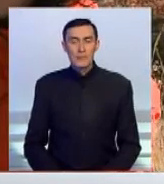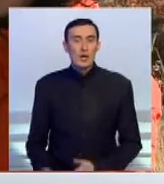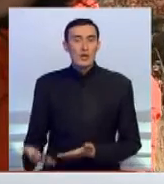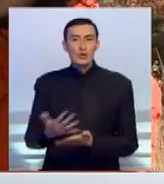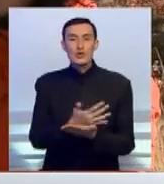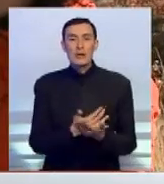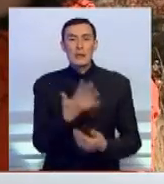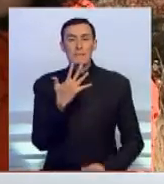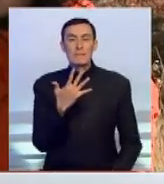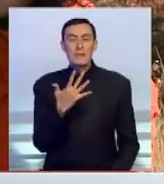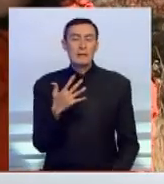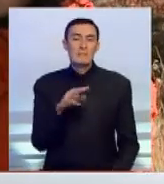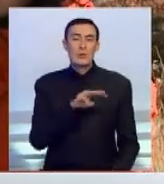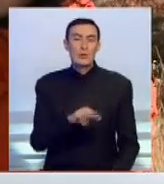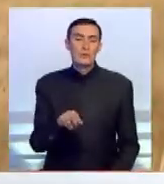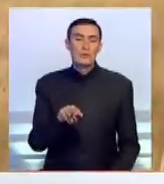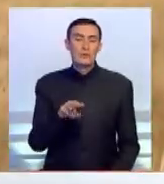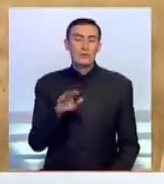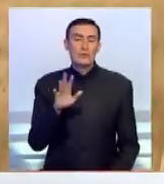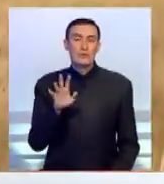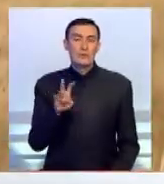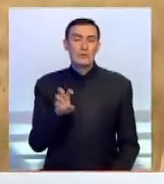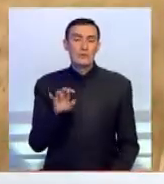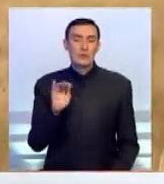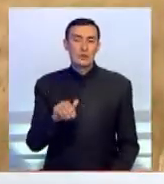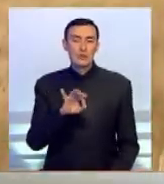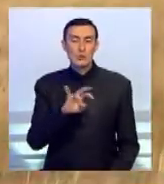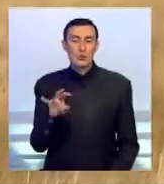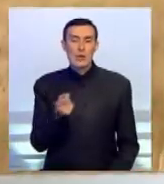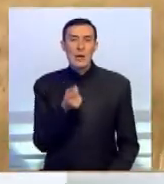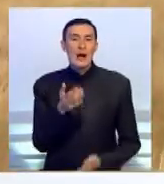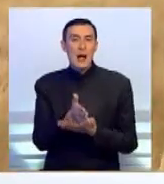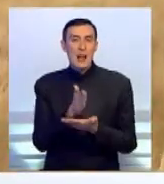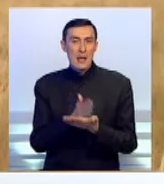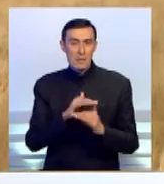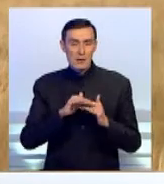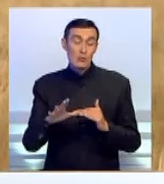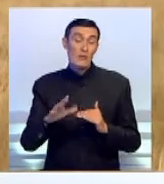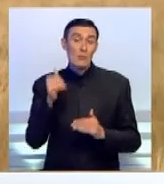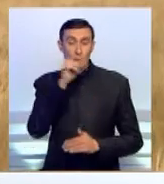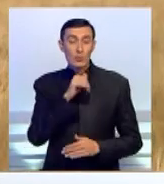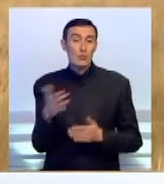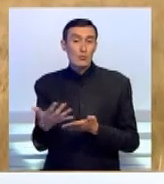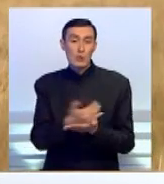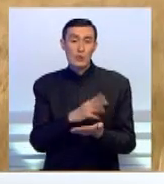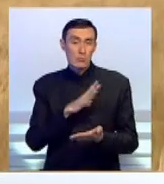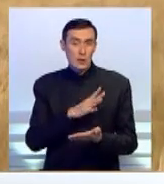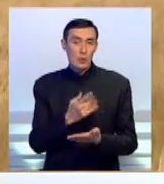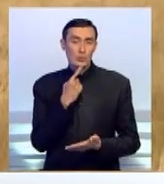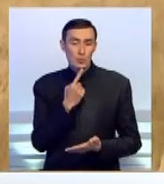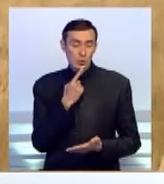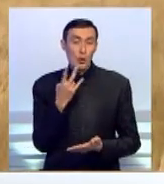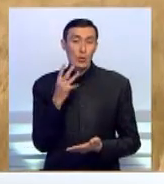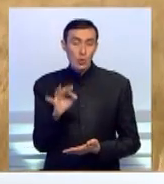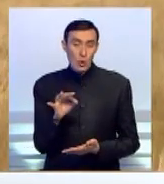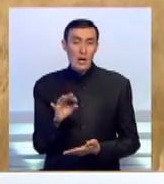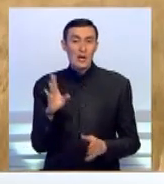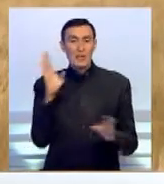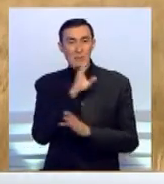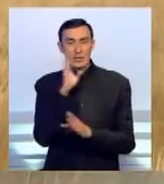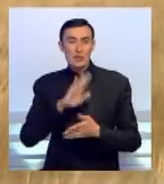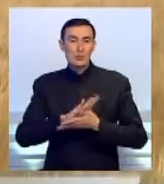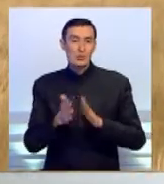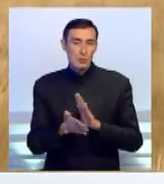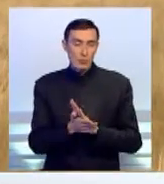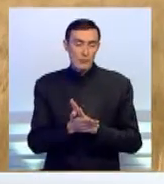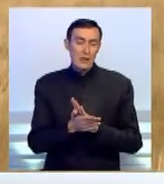Собрано 5 миллионов 123 тысячи тонн хлеба. В текущем году уборка была непростая, но несмотря на сложные природно-климатические